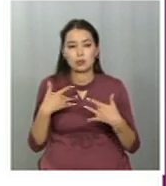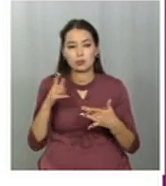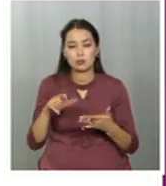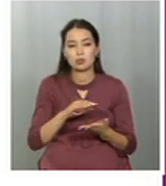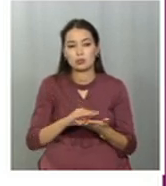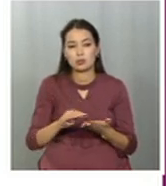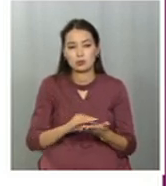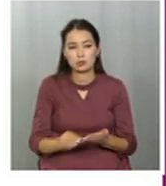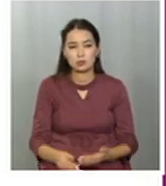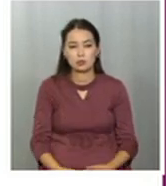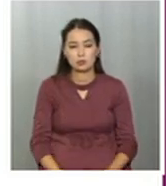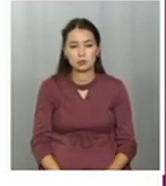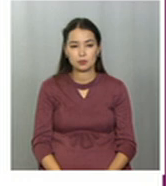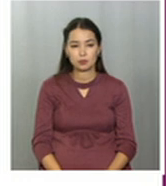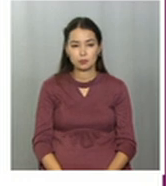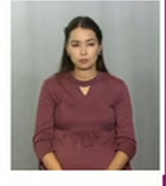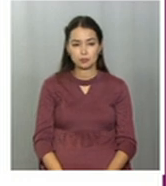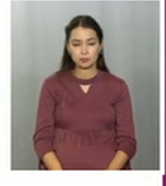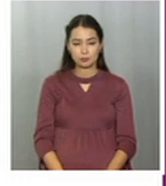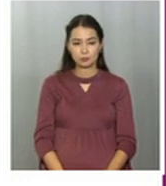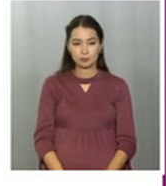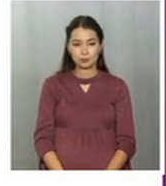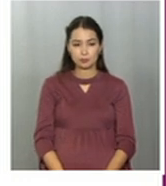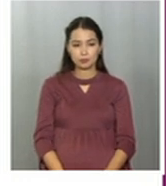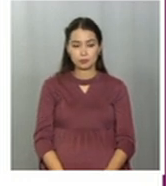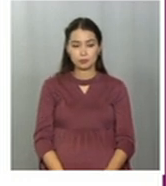көрсеткен әртістерді жазыңыз.